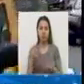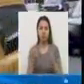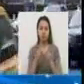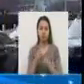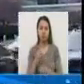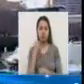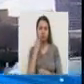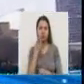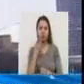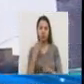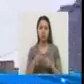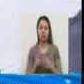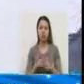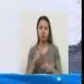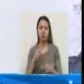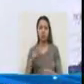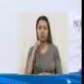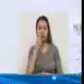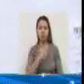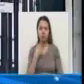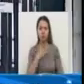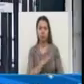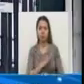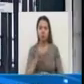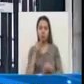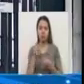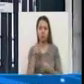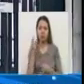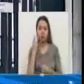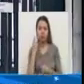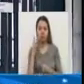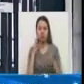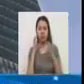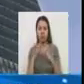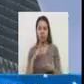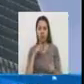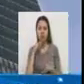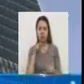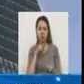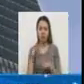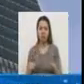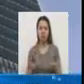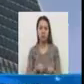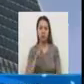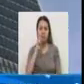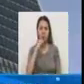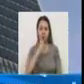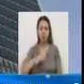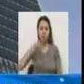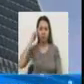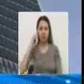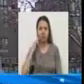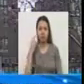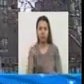жуық ұйым тағы бар. Бір ғана қауіпсіздік кеңесінің өзі күллі әлемдегі тұрақтылықтың сақталуын қадағалайды. Осыдан бір жыл бұрын Қазақ